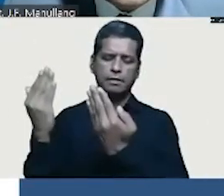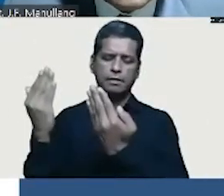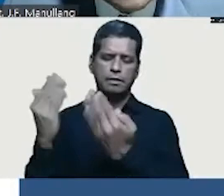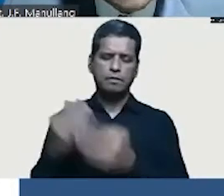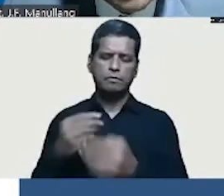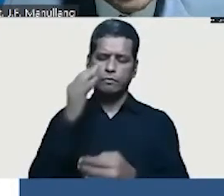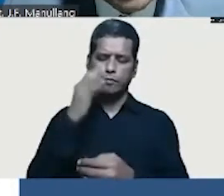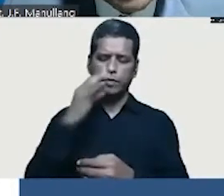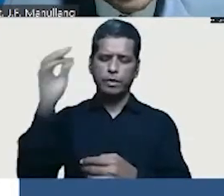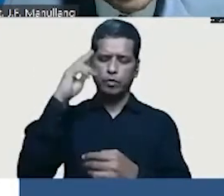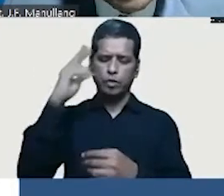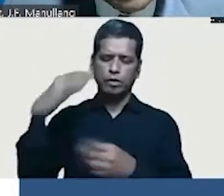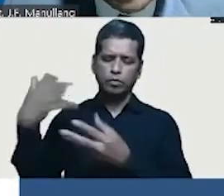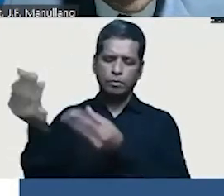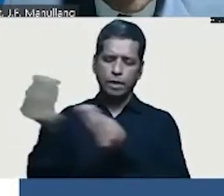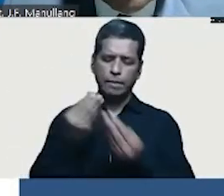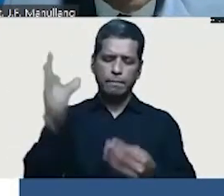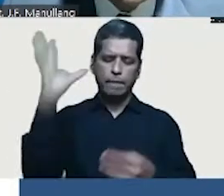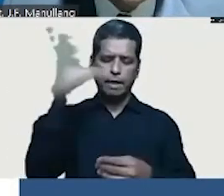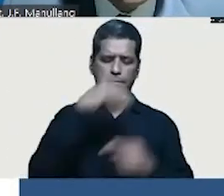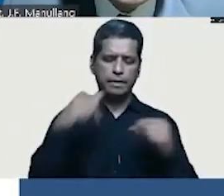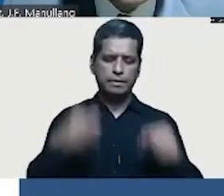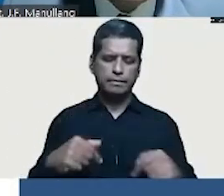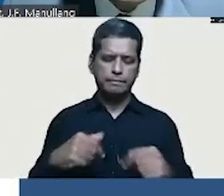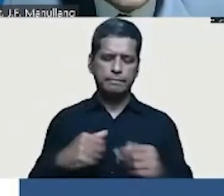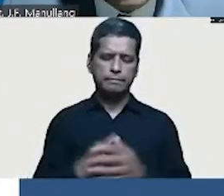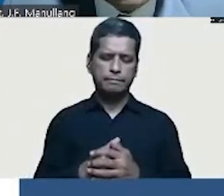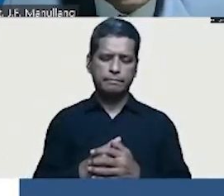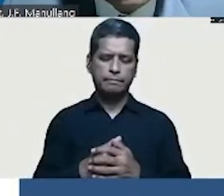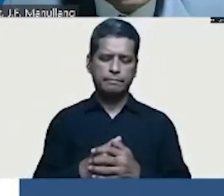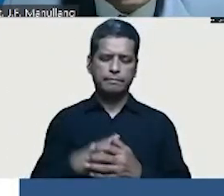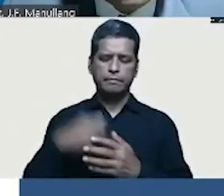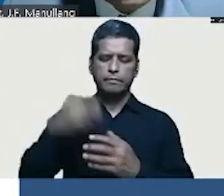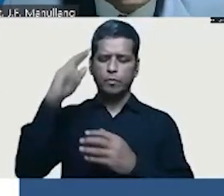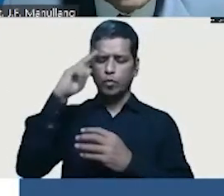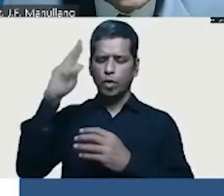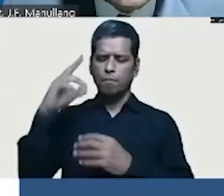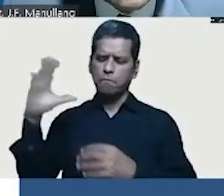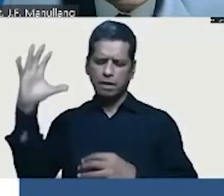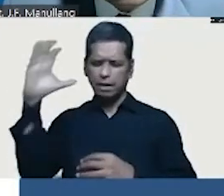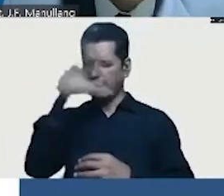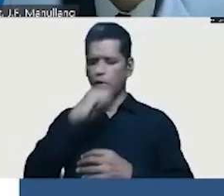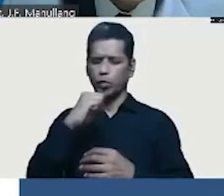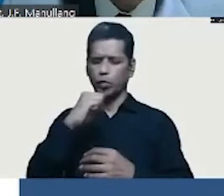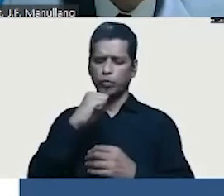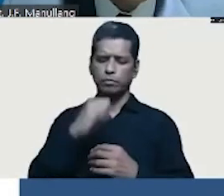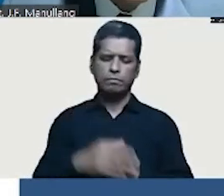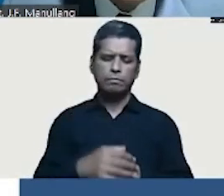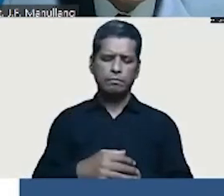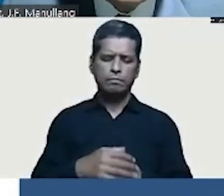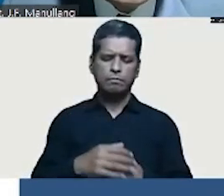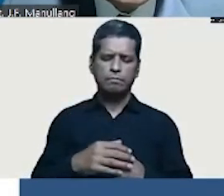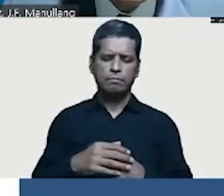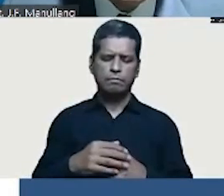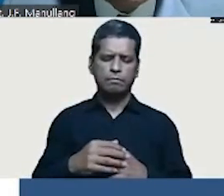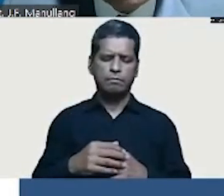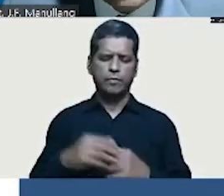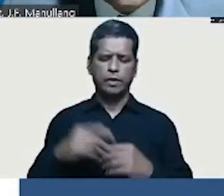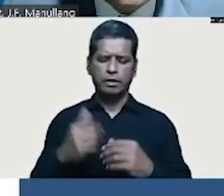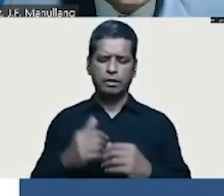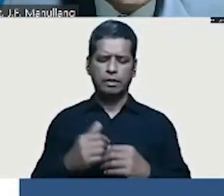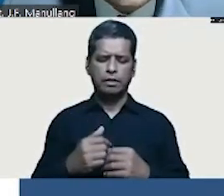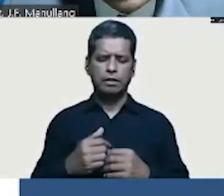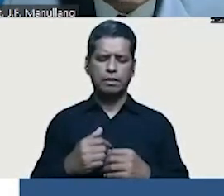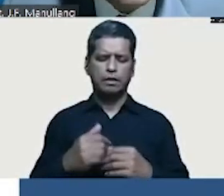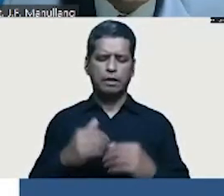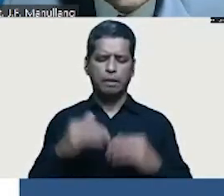pada malam hari ini mau Tuhan yang maha tahu yang mengetahui segala rahasia yang tersembunyi